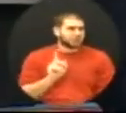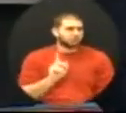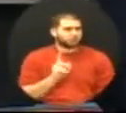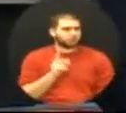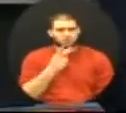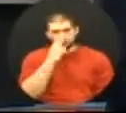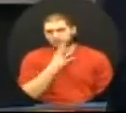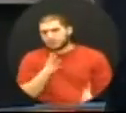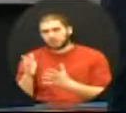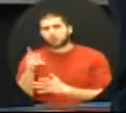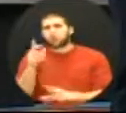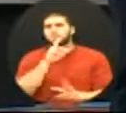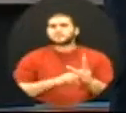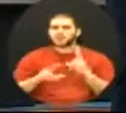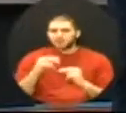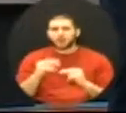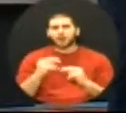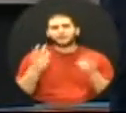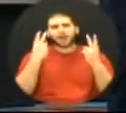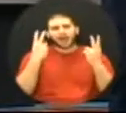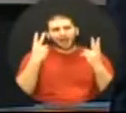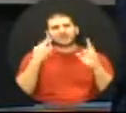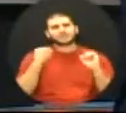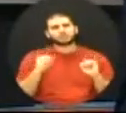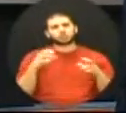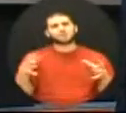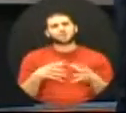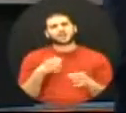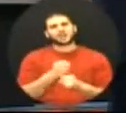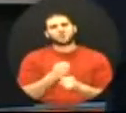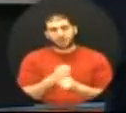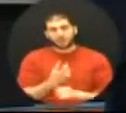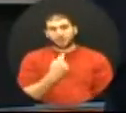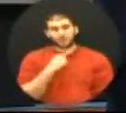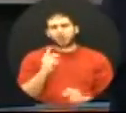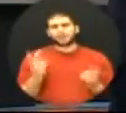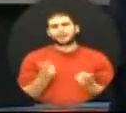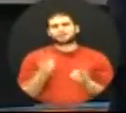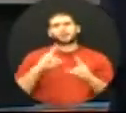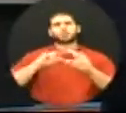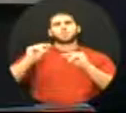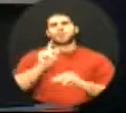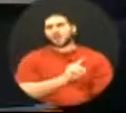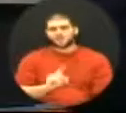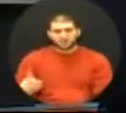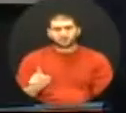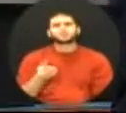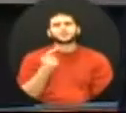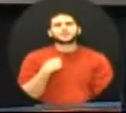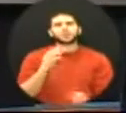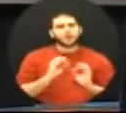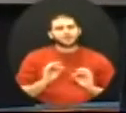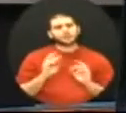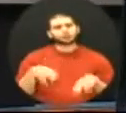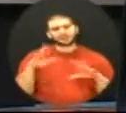מרגישה שהוא פוזל ימינה, הוא מדבר בערכים, בערכי היסוד של מפלגת העבודה. אנחנו לא מחפשים לדמות לאף אחד, ולא, זה, אנחנו עדיין